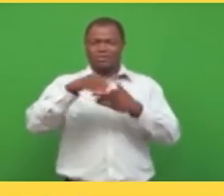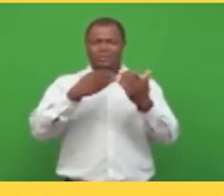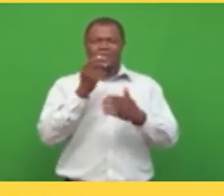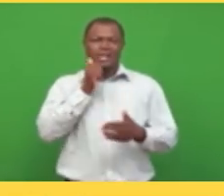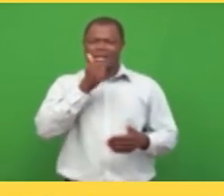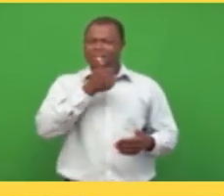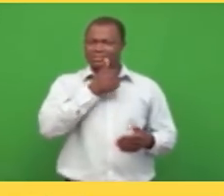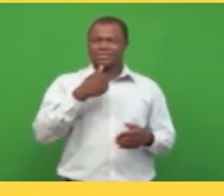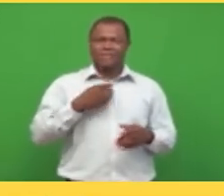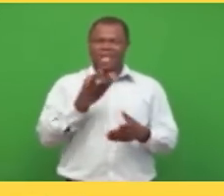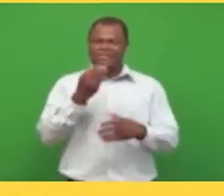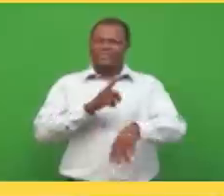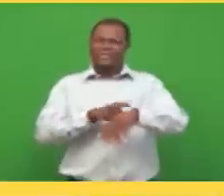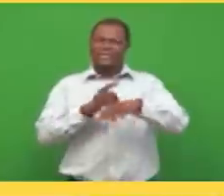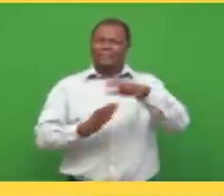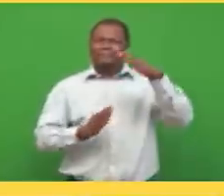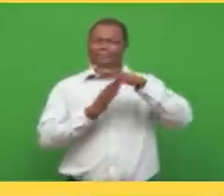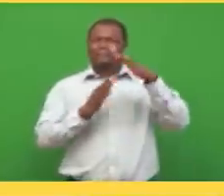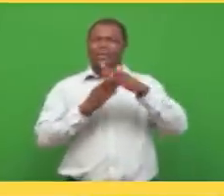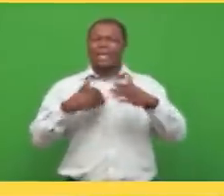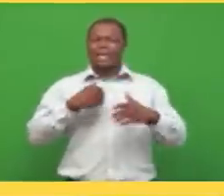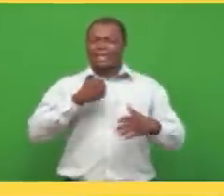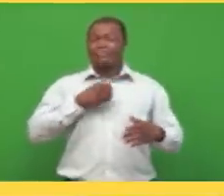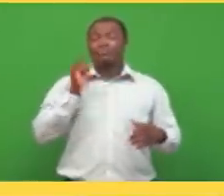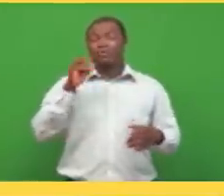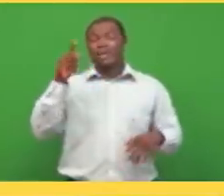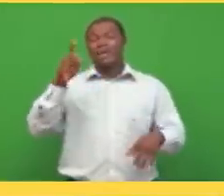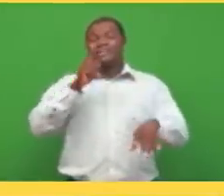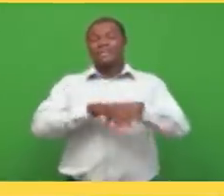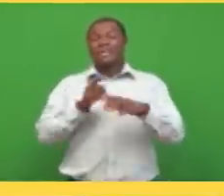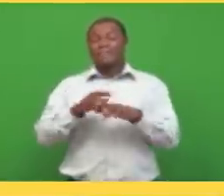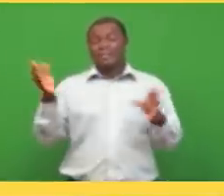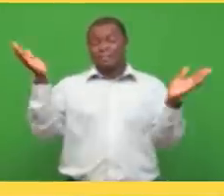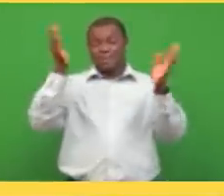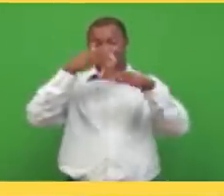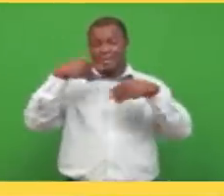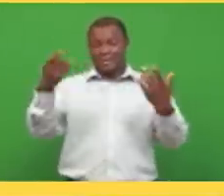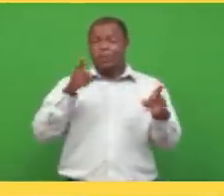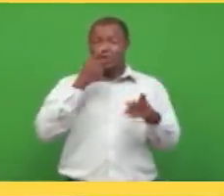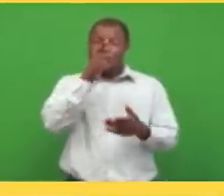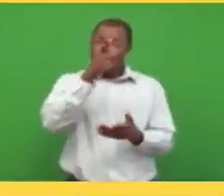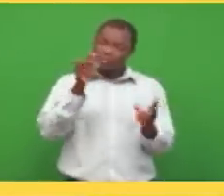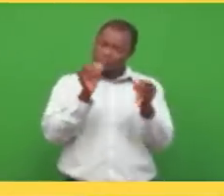chiya chinokwikwidzana nesu zvakanyanya ndine urombo chiringa zuva chiya chabva chatsvuka chikakwata imi manga